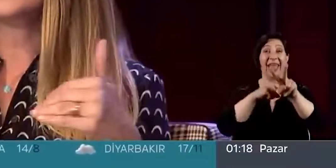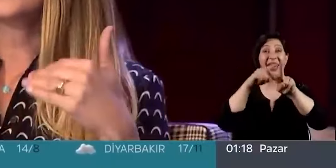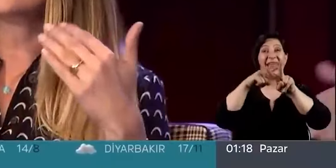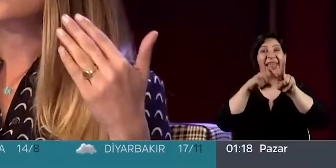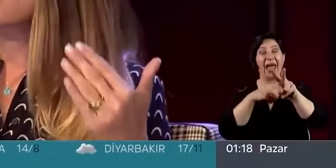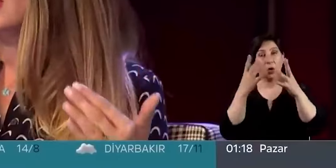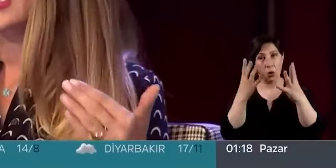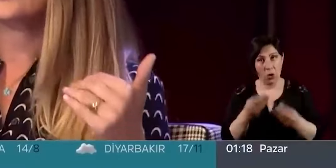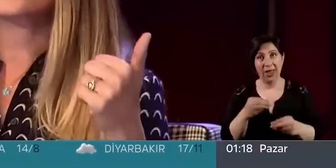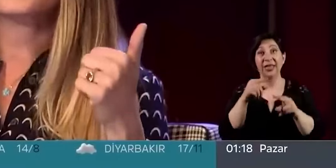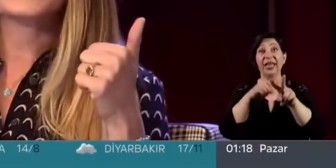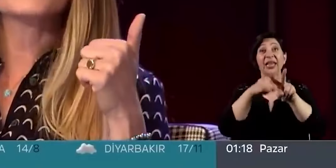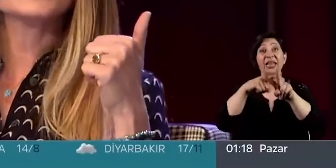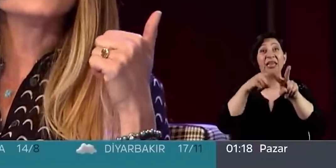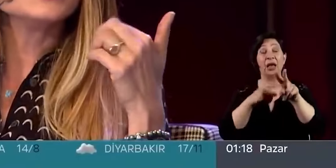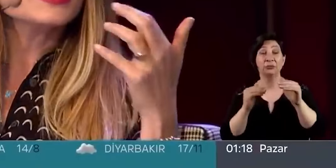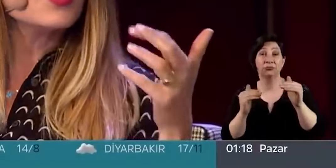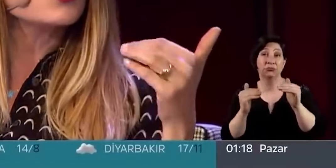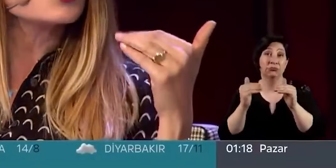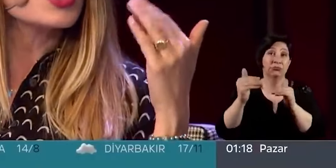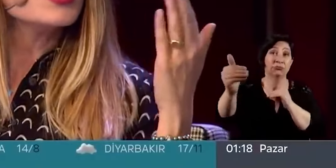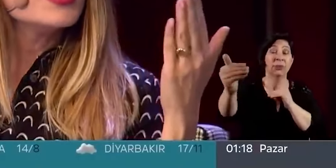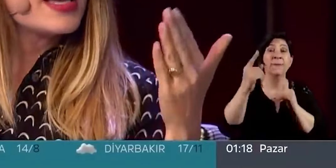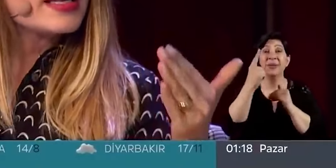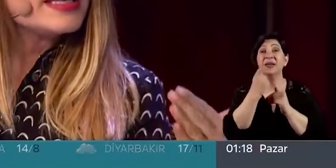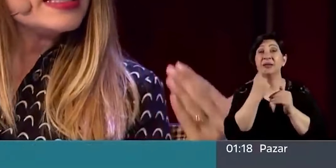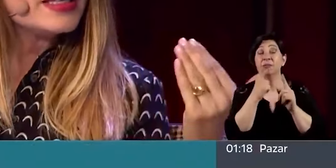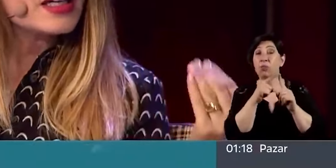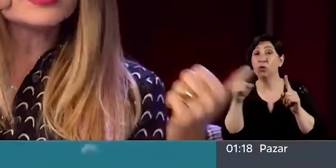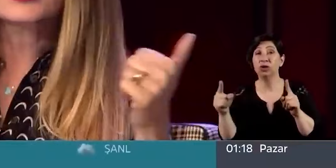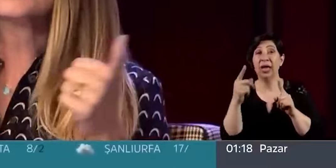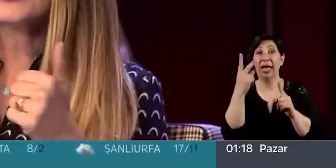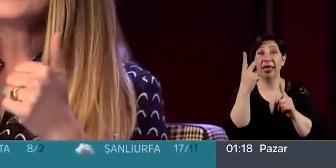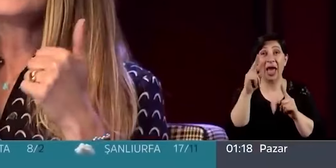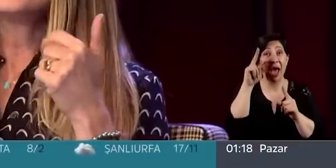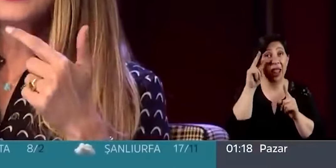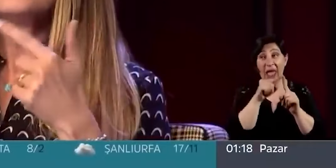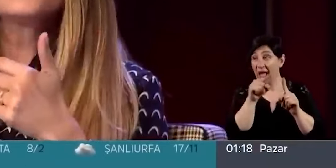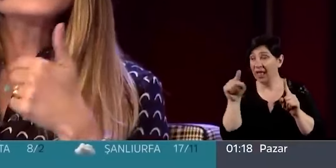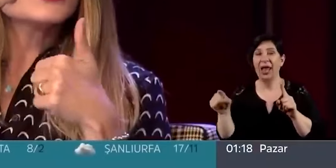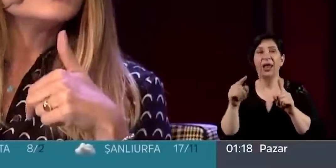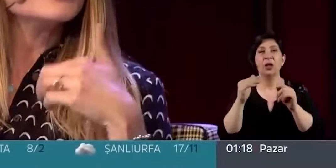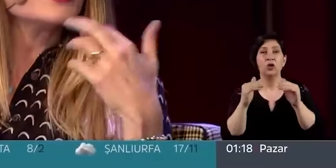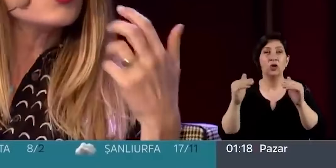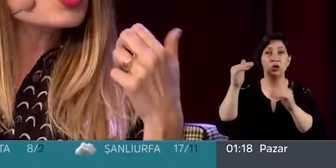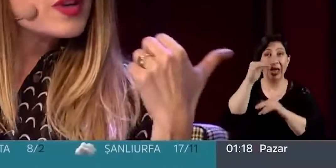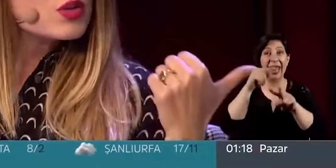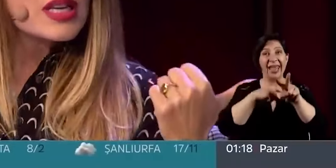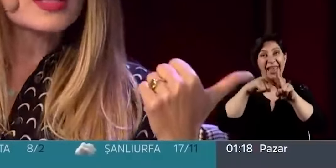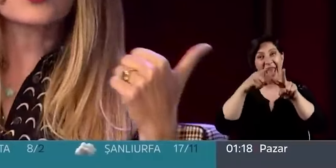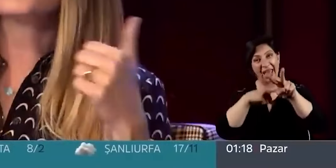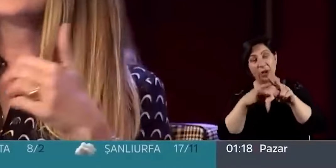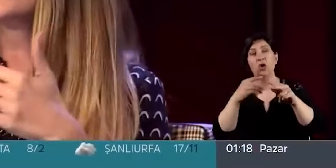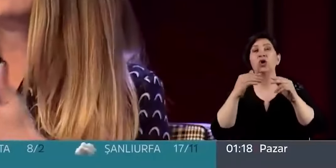varsa bu sene yay burcunda ilerliyor Jüpiter ve bir yıl boyunca yani 2 Aralık'a kadar yay ve yükselen yaylar, koç